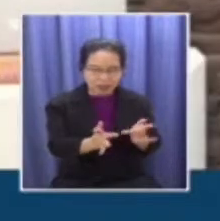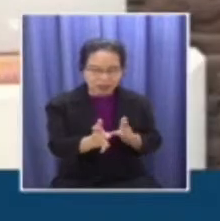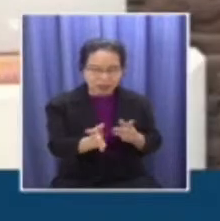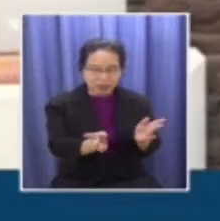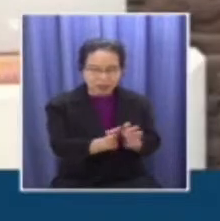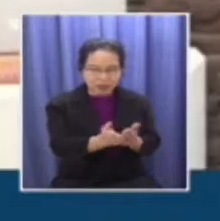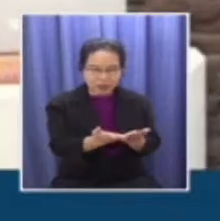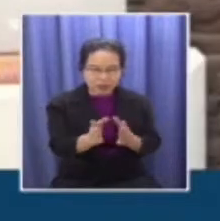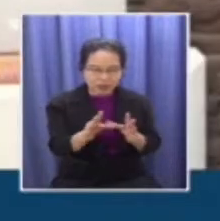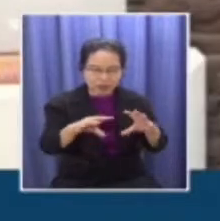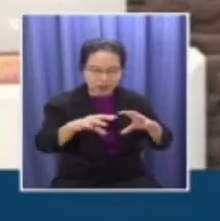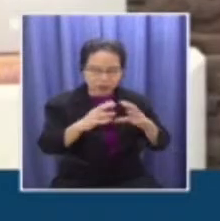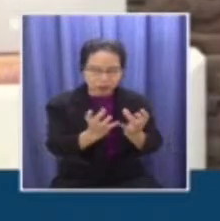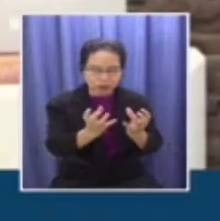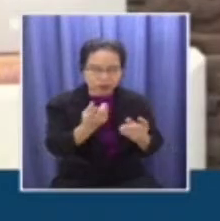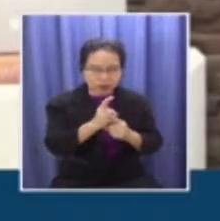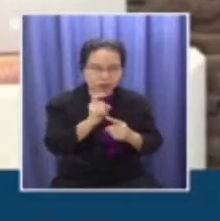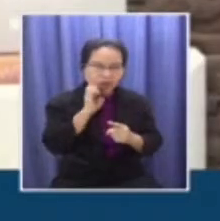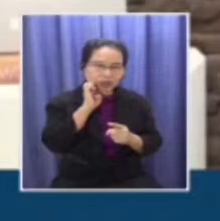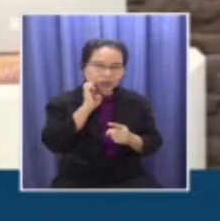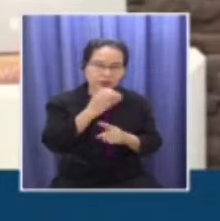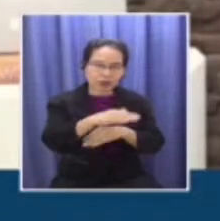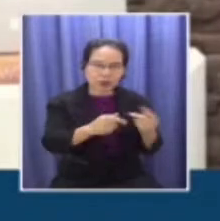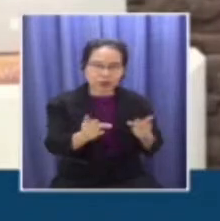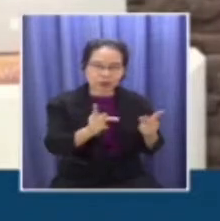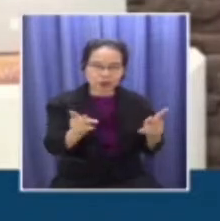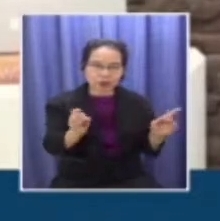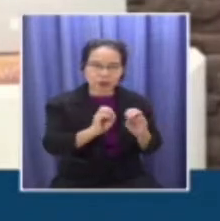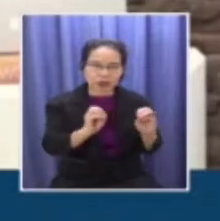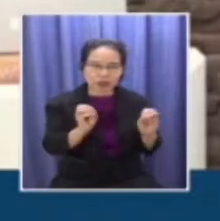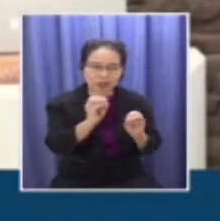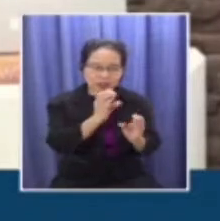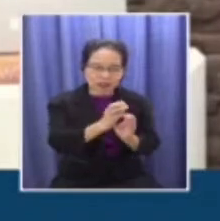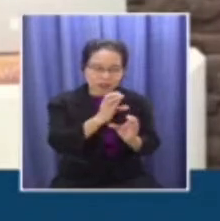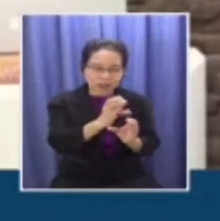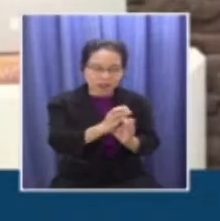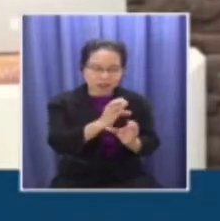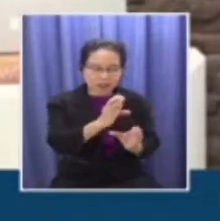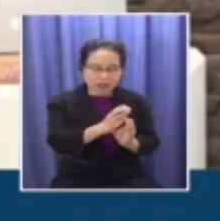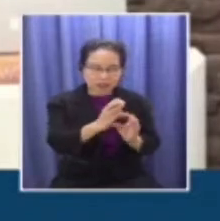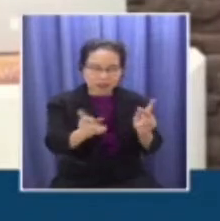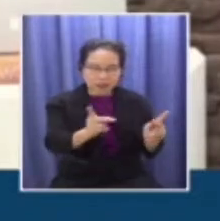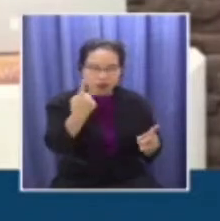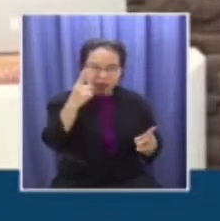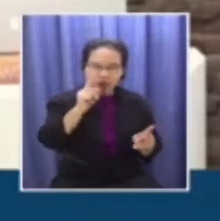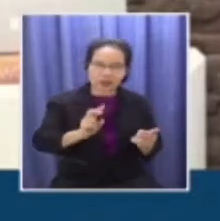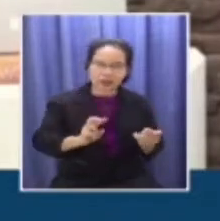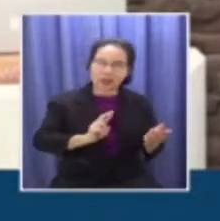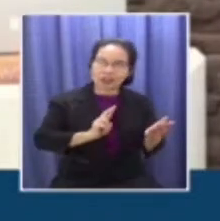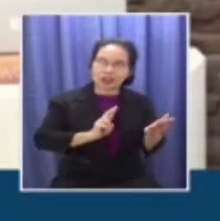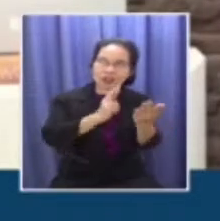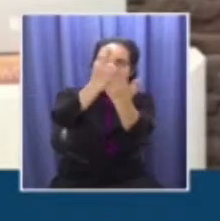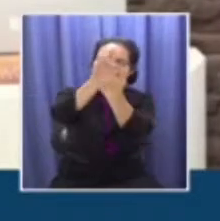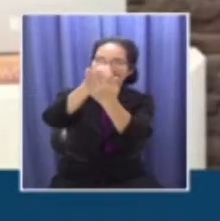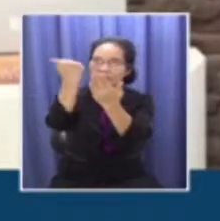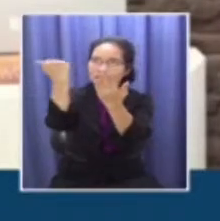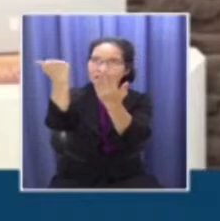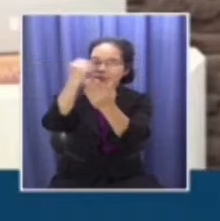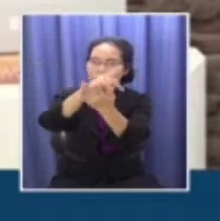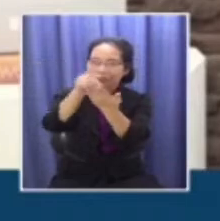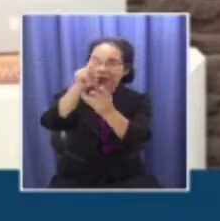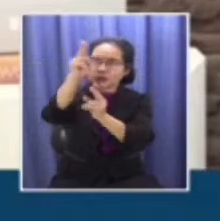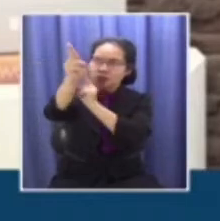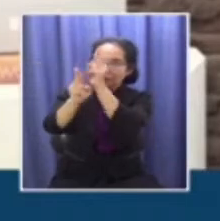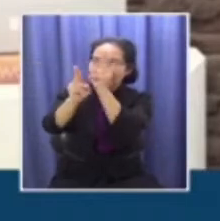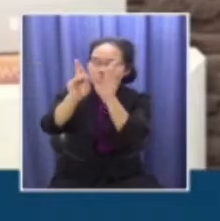Ne se misa obi sa ye no. Akwa ye se eye nchiato eno ne ma no yi. Twera kronkron ne